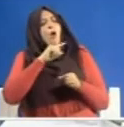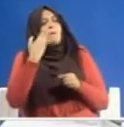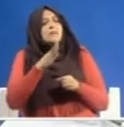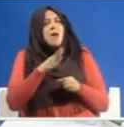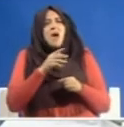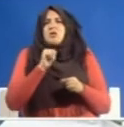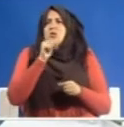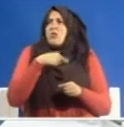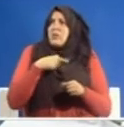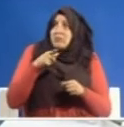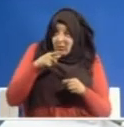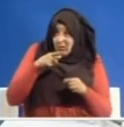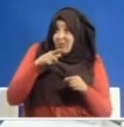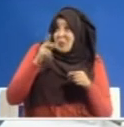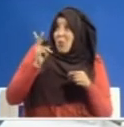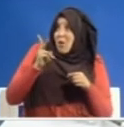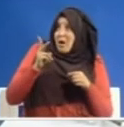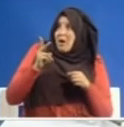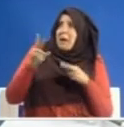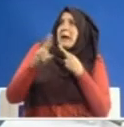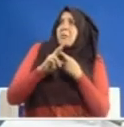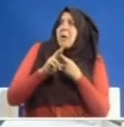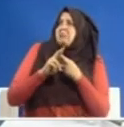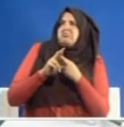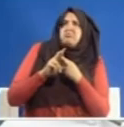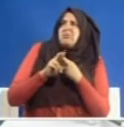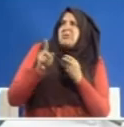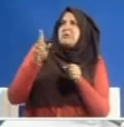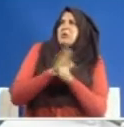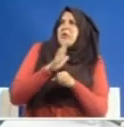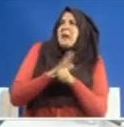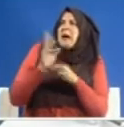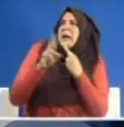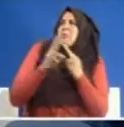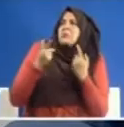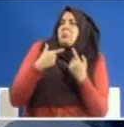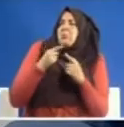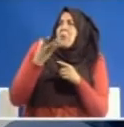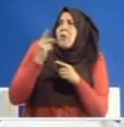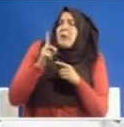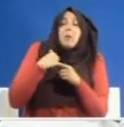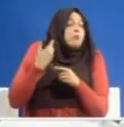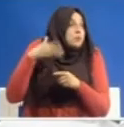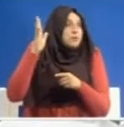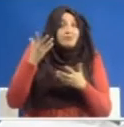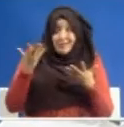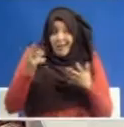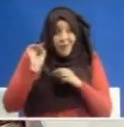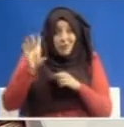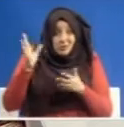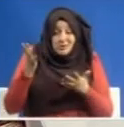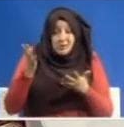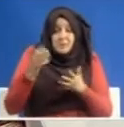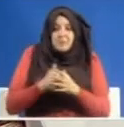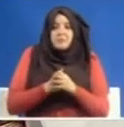لم يلتمسوا البديل المقنع، سيرفضون ذلك وبكل قوة.